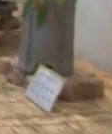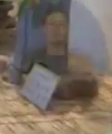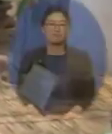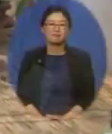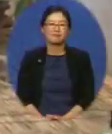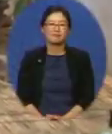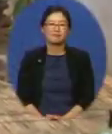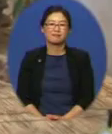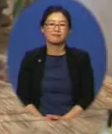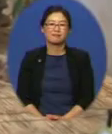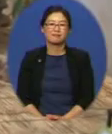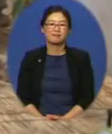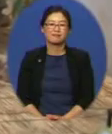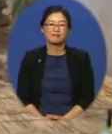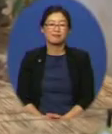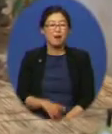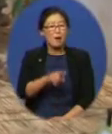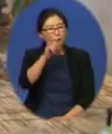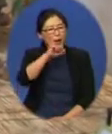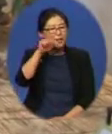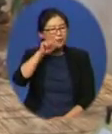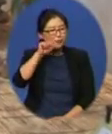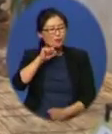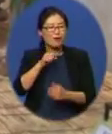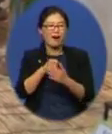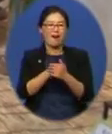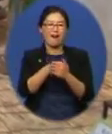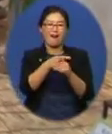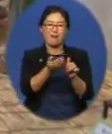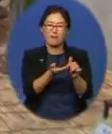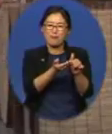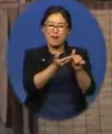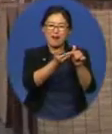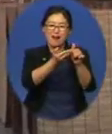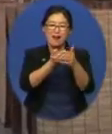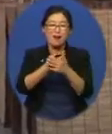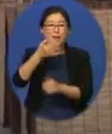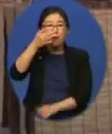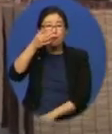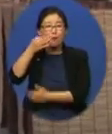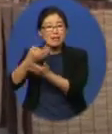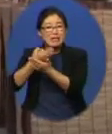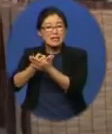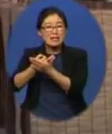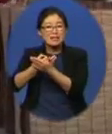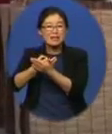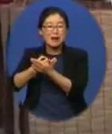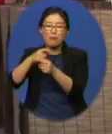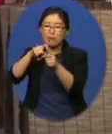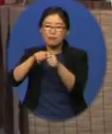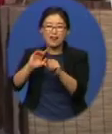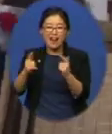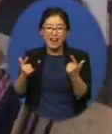좋아서 하는 일이라고는 하지만 영리 목적이 아닌데 어떤 보람을 느끼고 있는 것일까요?